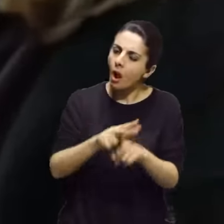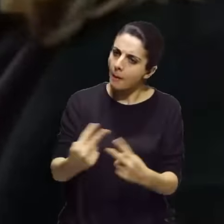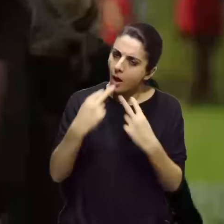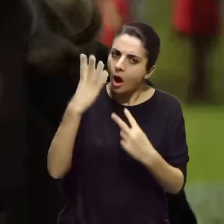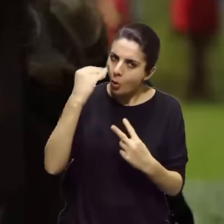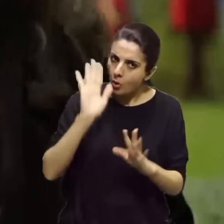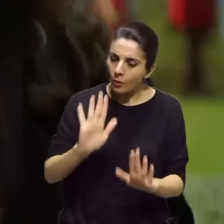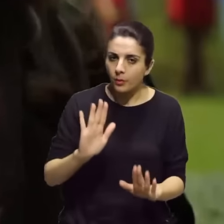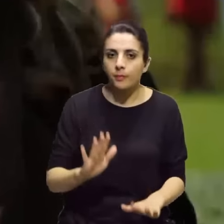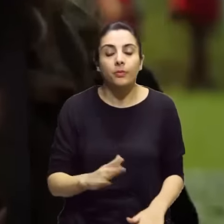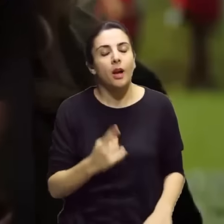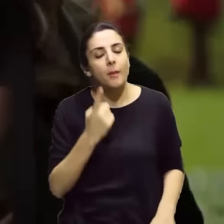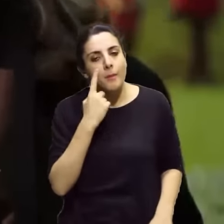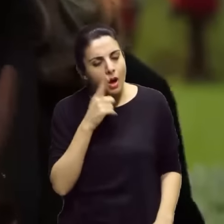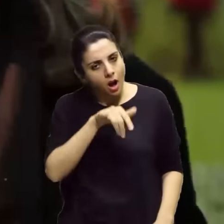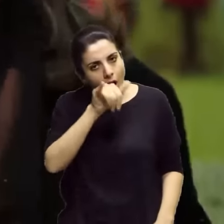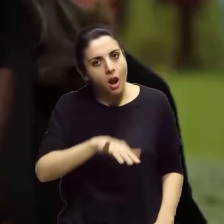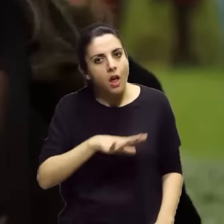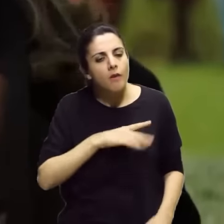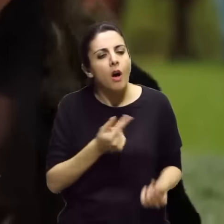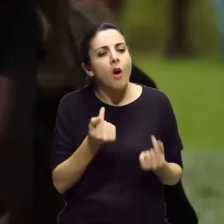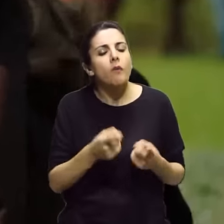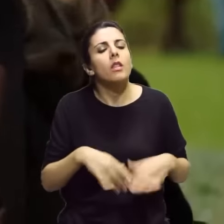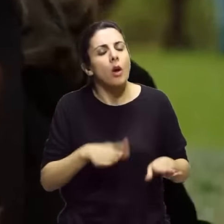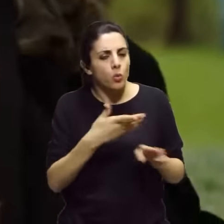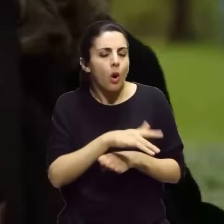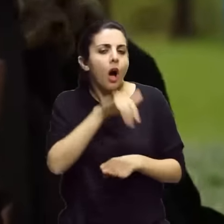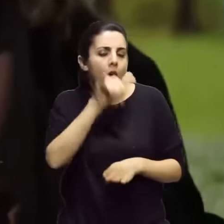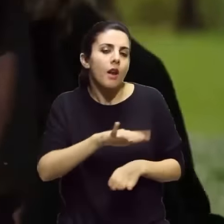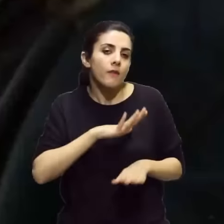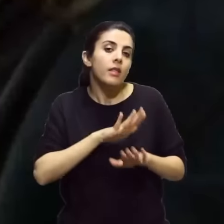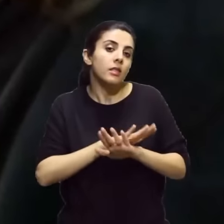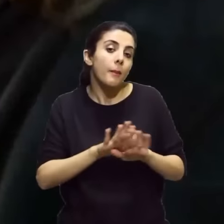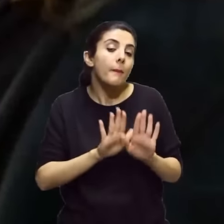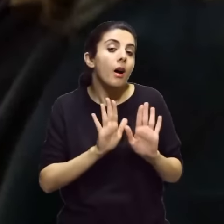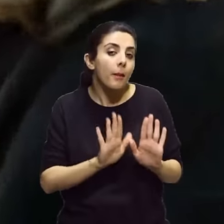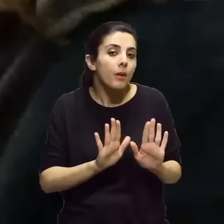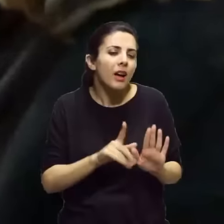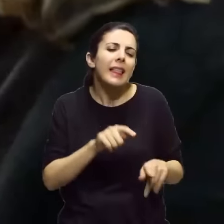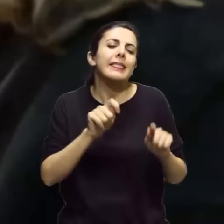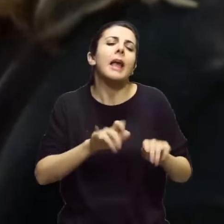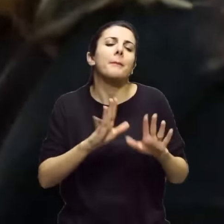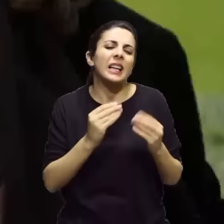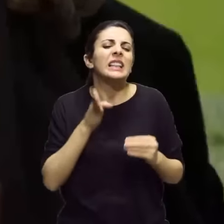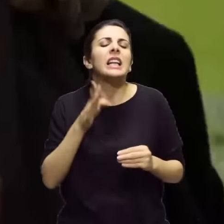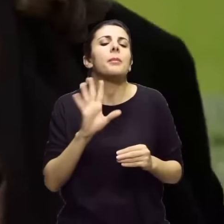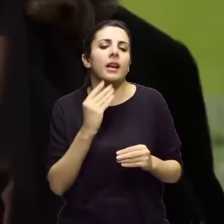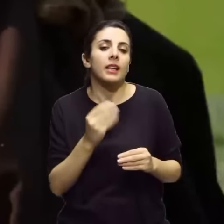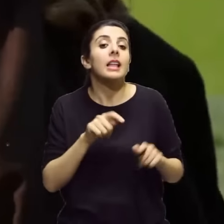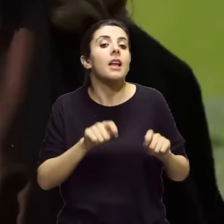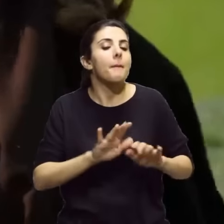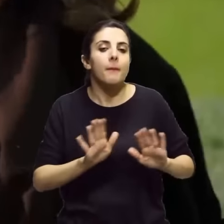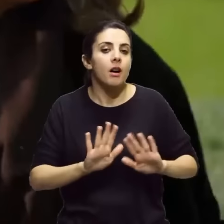onlar gününü. Yavrum haklısın. Az buz değil. Haklısın. Ama sen yapma ya. Gitme. Yapma.